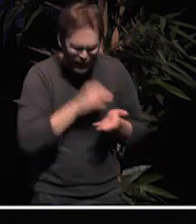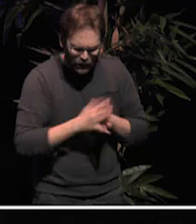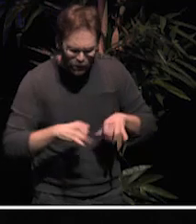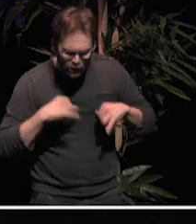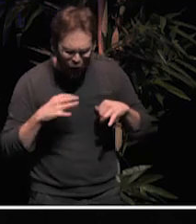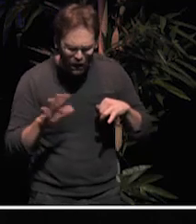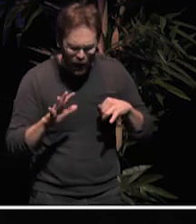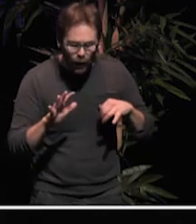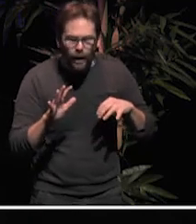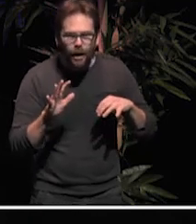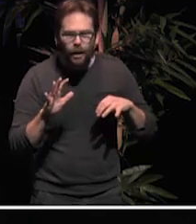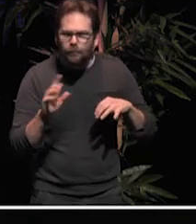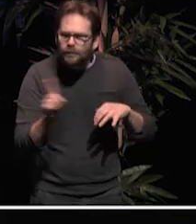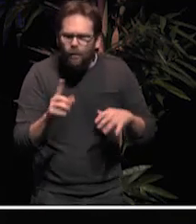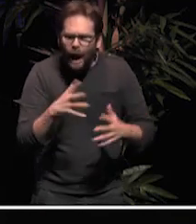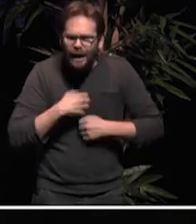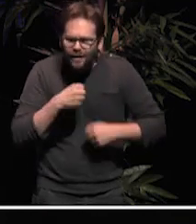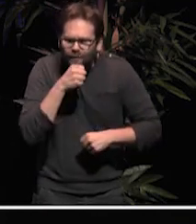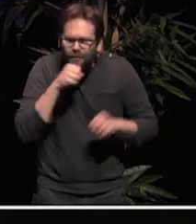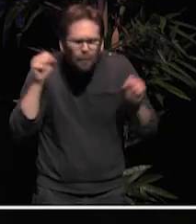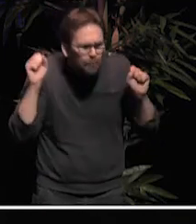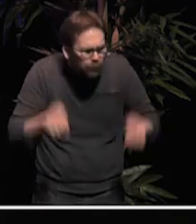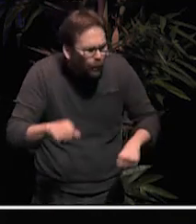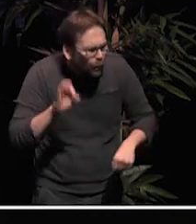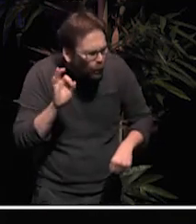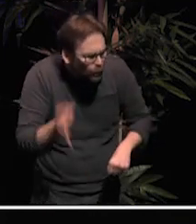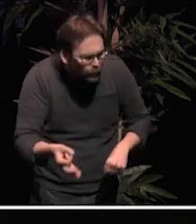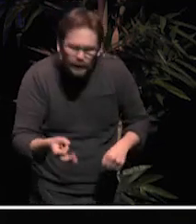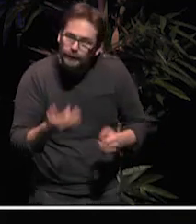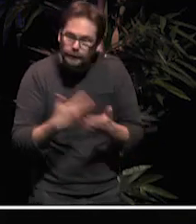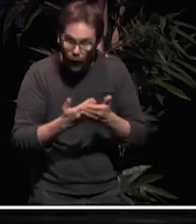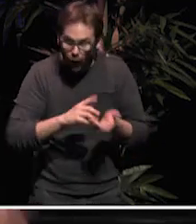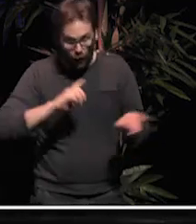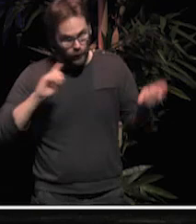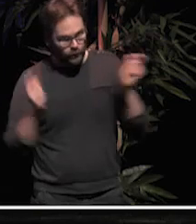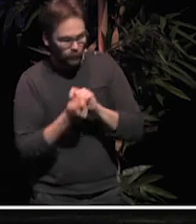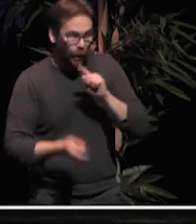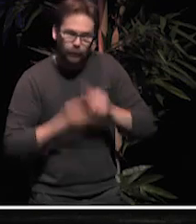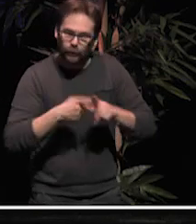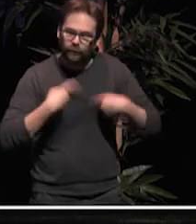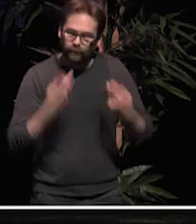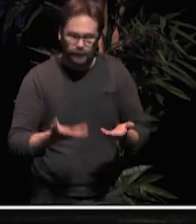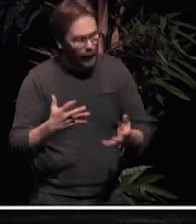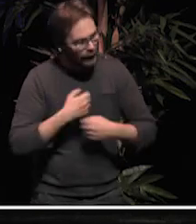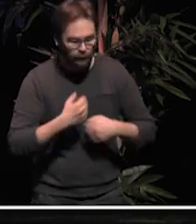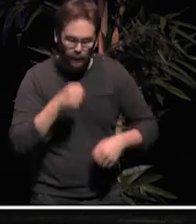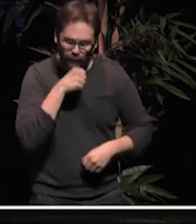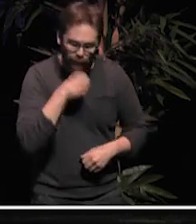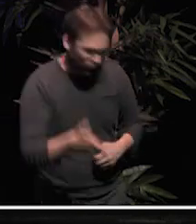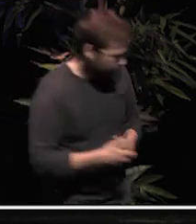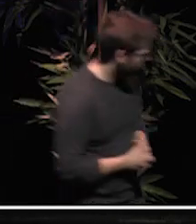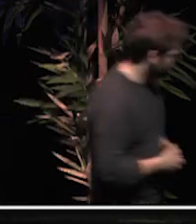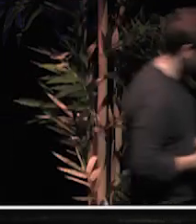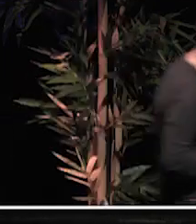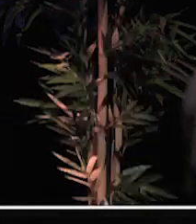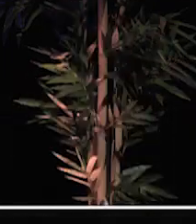réalisé qu'il fallait accepter de vieillir. Ça, c'était un grand changement dans ma vie. Voilà, connaître ses limites, accepter le vieillissement. Et ben, c'est